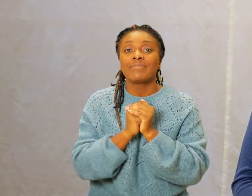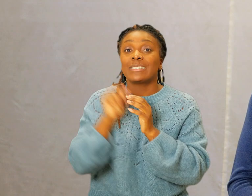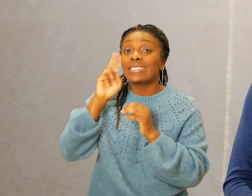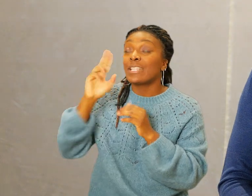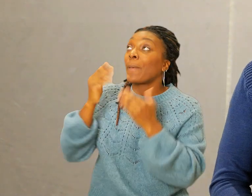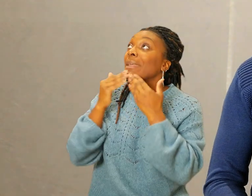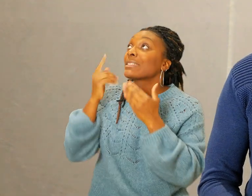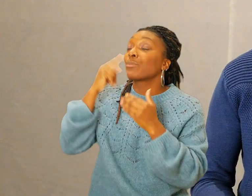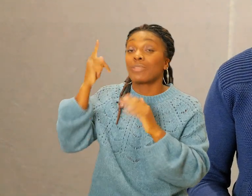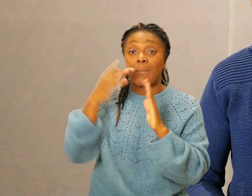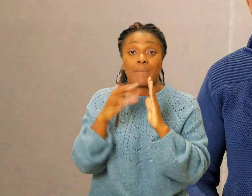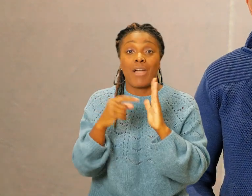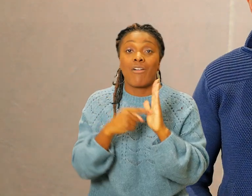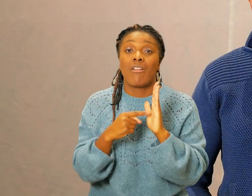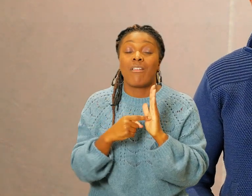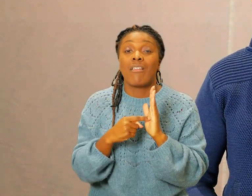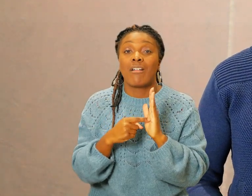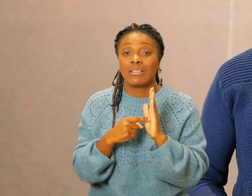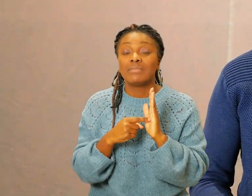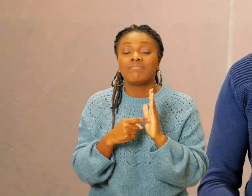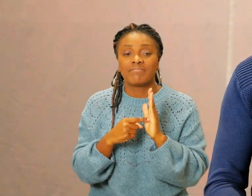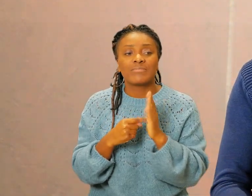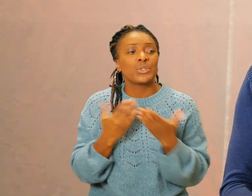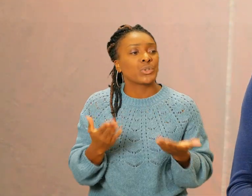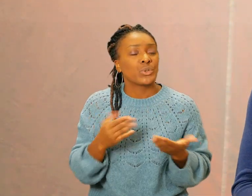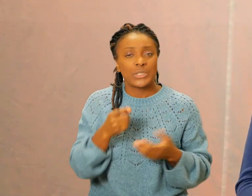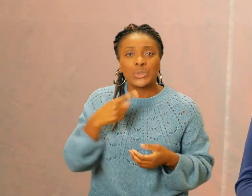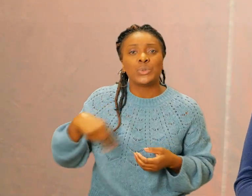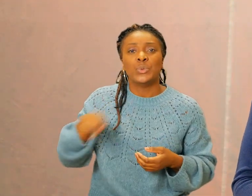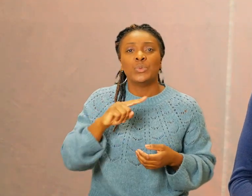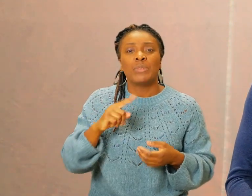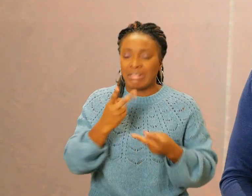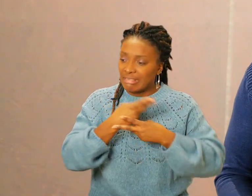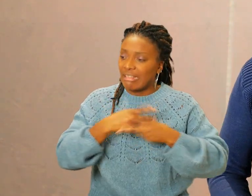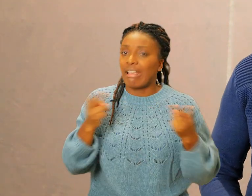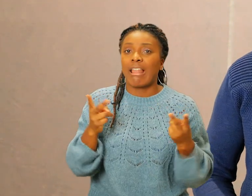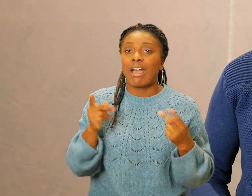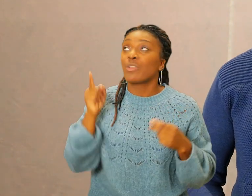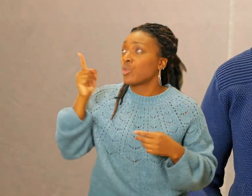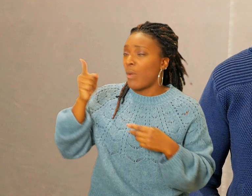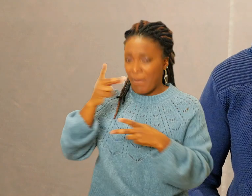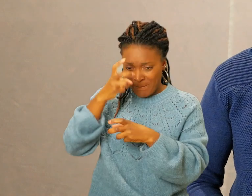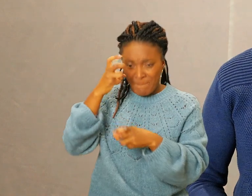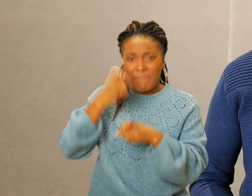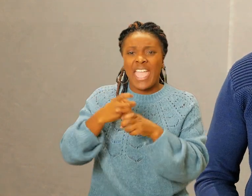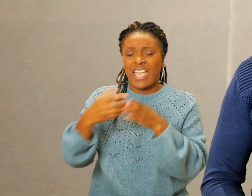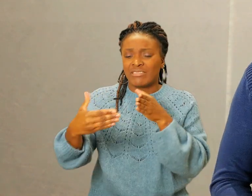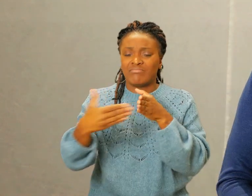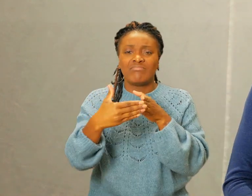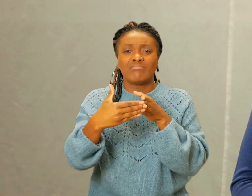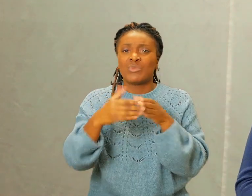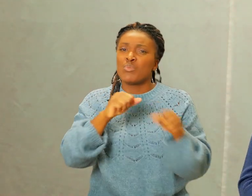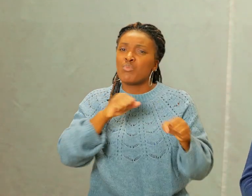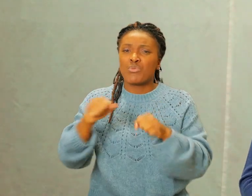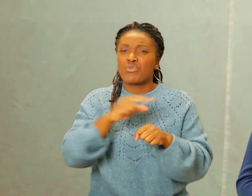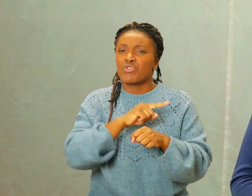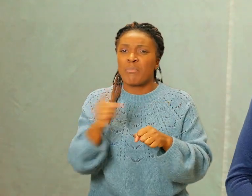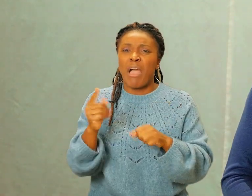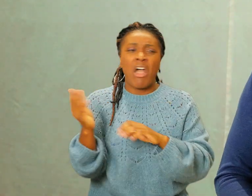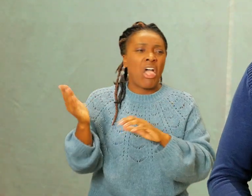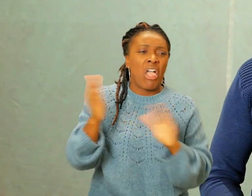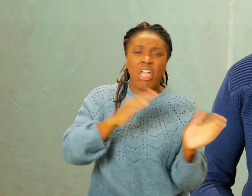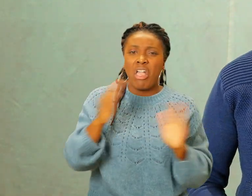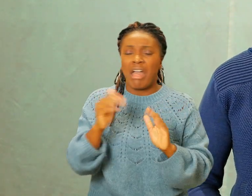parole. Merci parce que nous, aujourd'hui, nous déclarons oui que tu es cette pierre angulaire qui ne bouge pas, quels que soient les